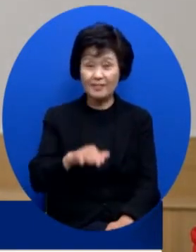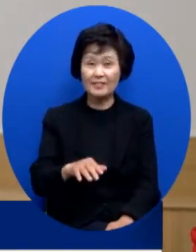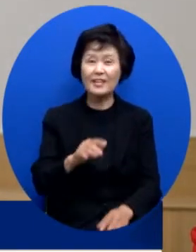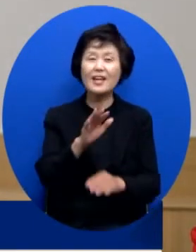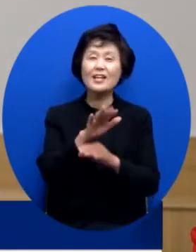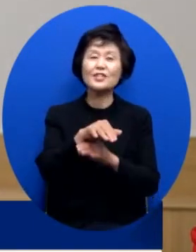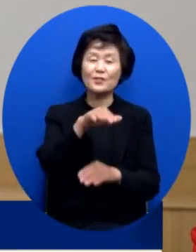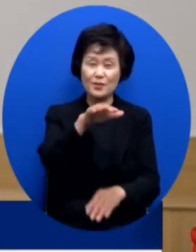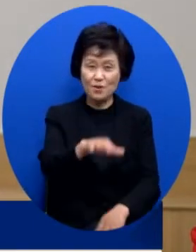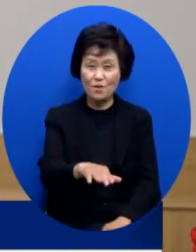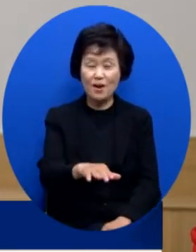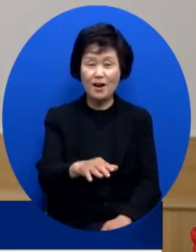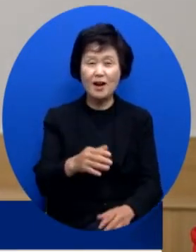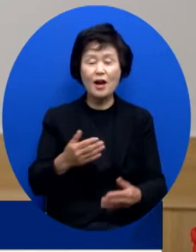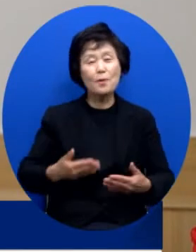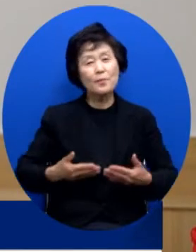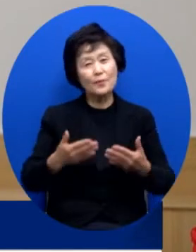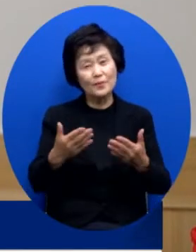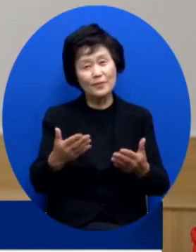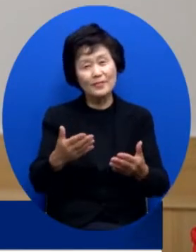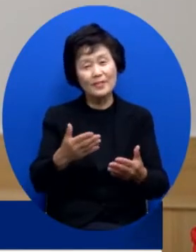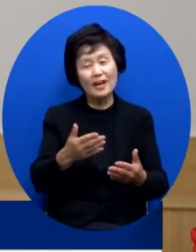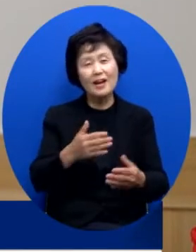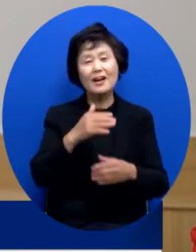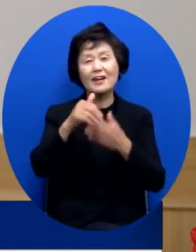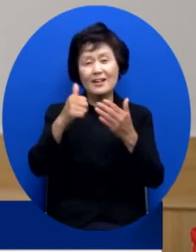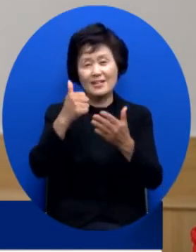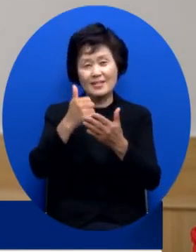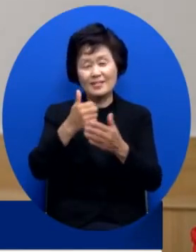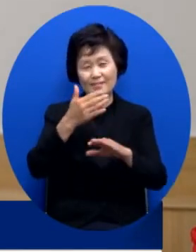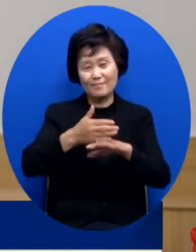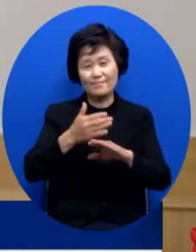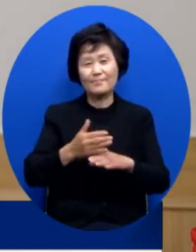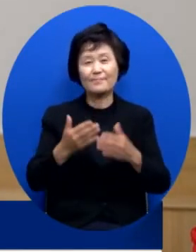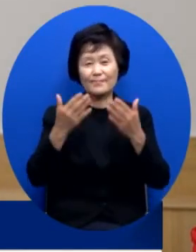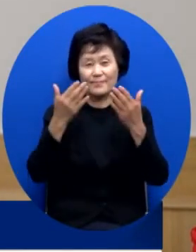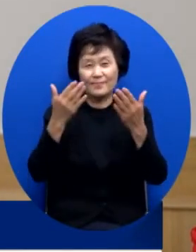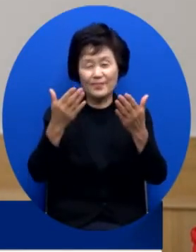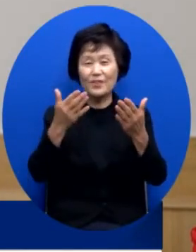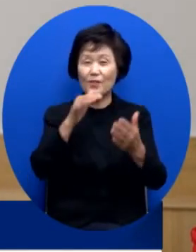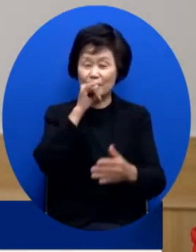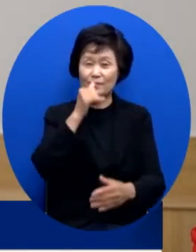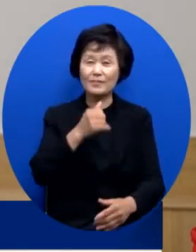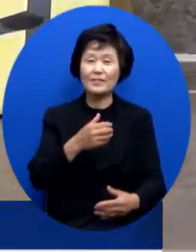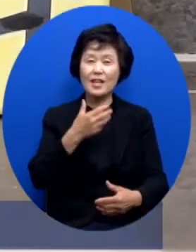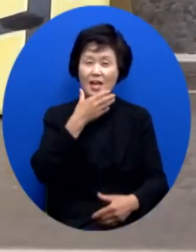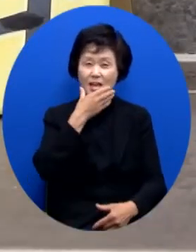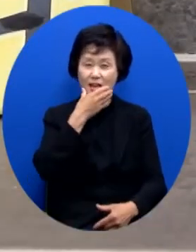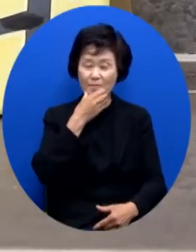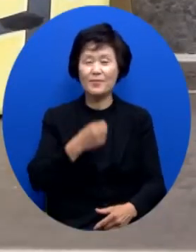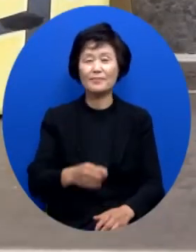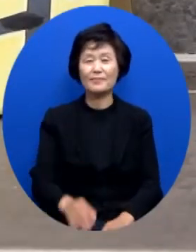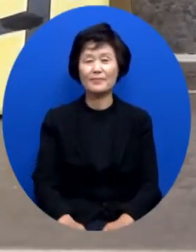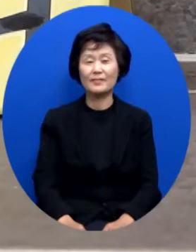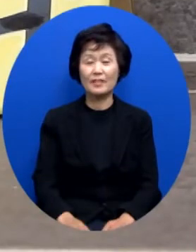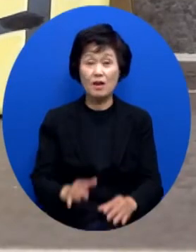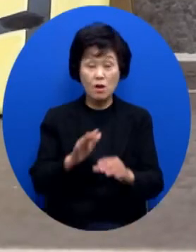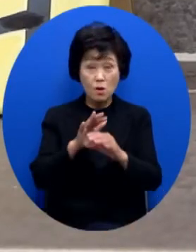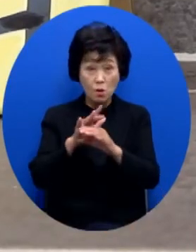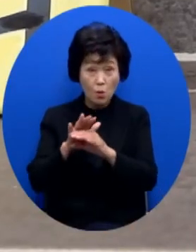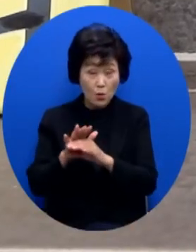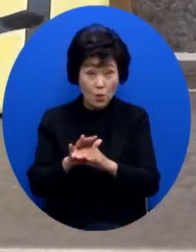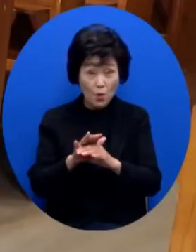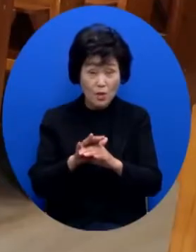우리 옹 살 나오게 되서 어 정말 앉게 감사드리고요 정말 즐겁고 행복합니다 코로나 1 구가